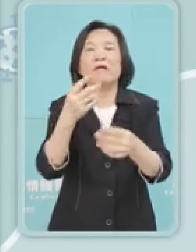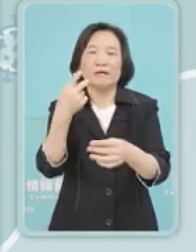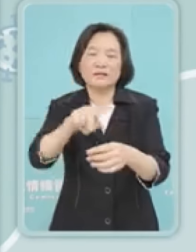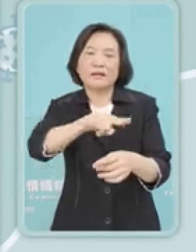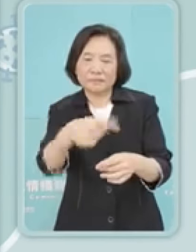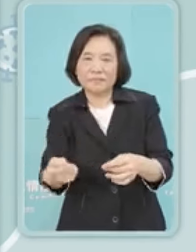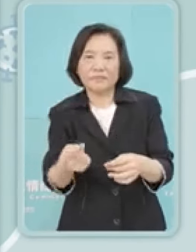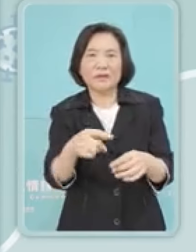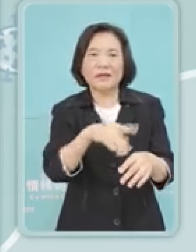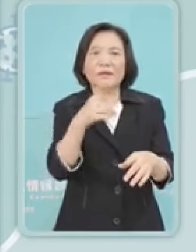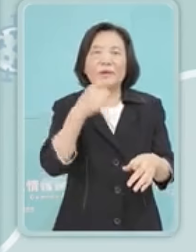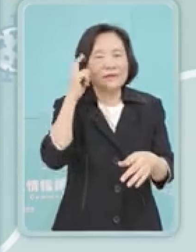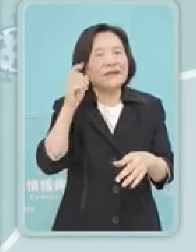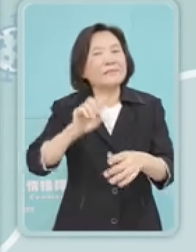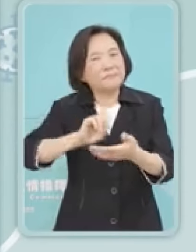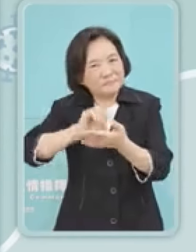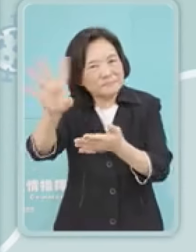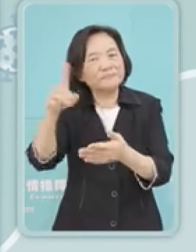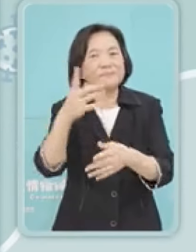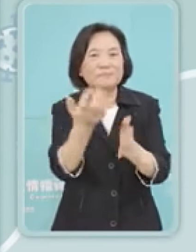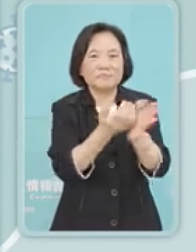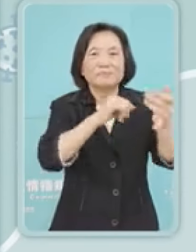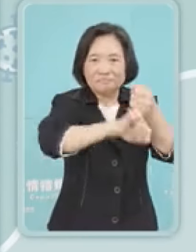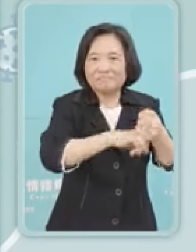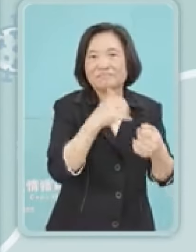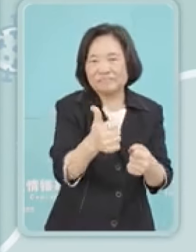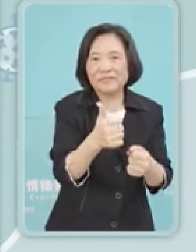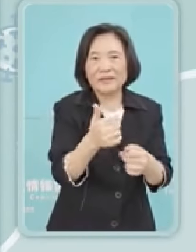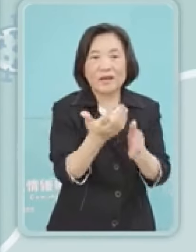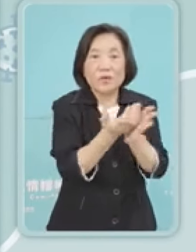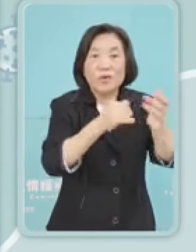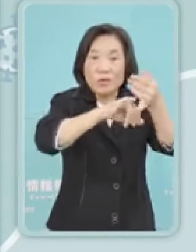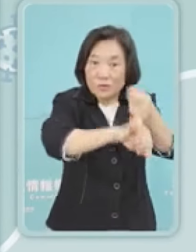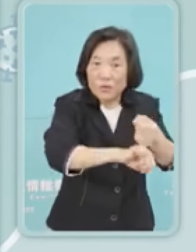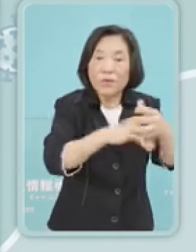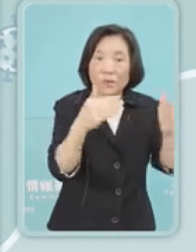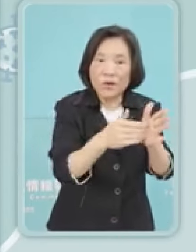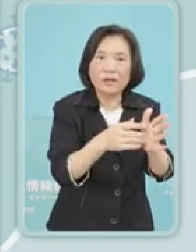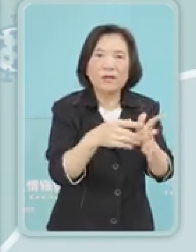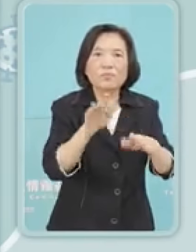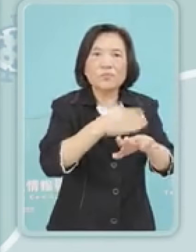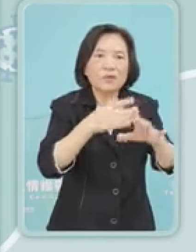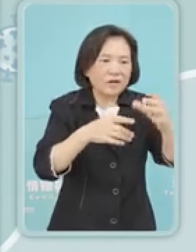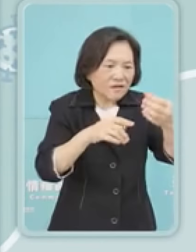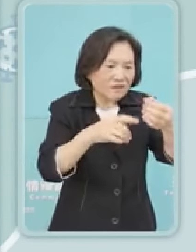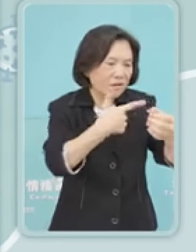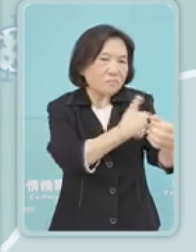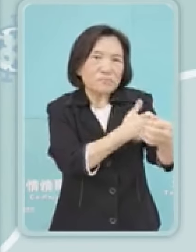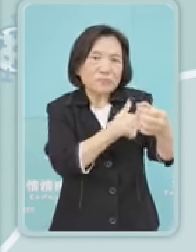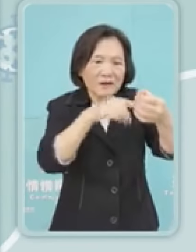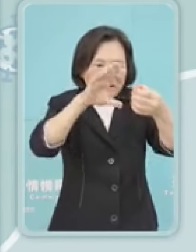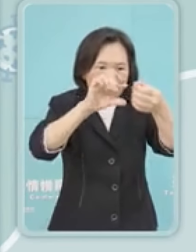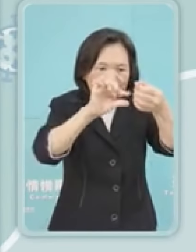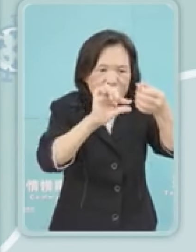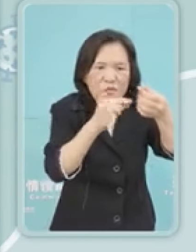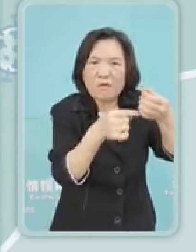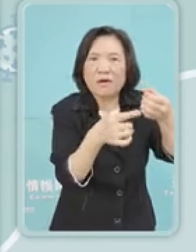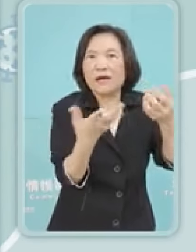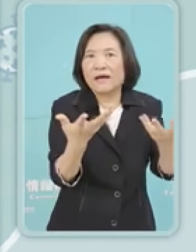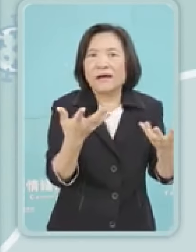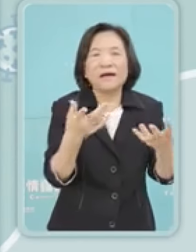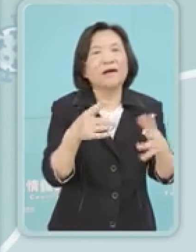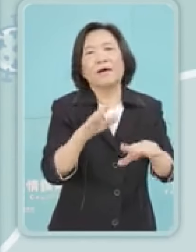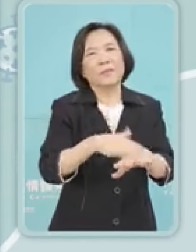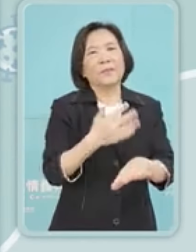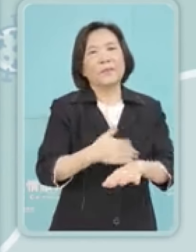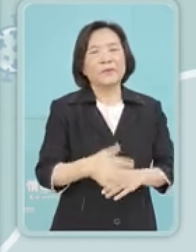残疾啊什么。因为你大家都预约完了，就没有什么残疾的问题吧？哦，所以减这个，所以不管在时间的安